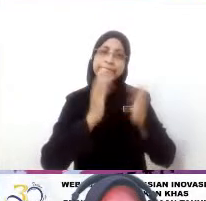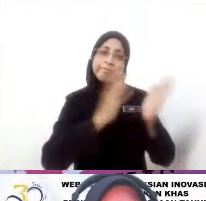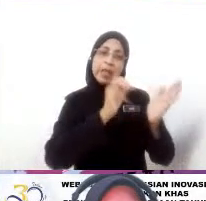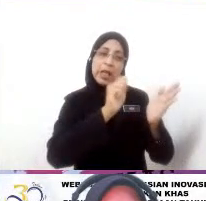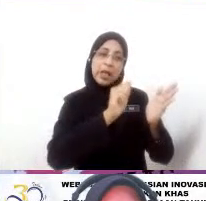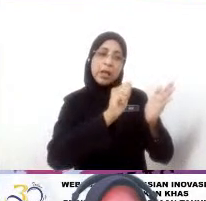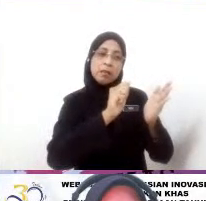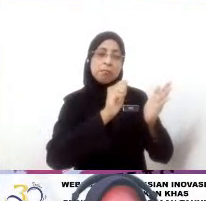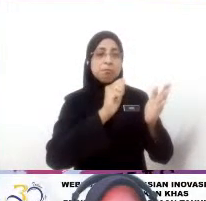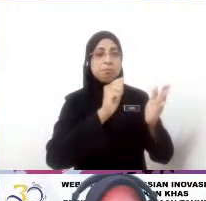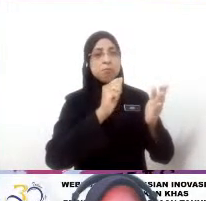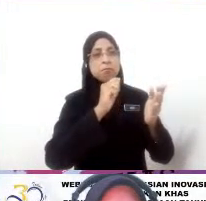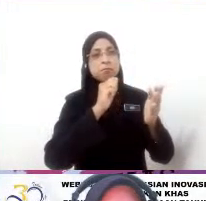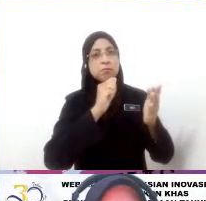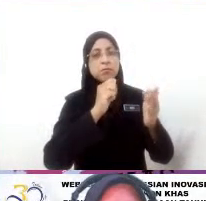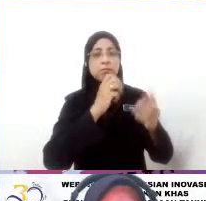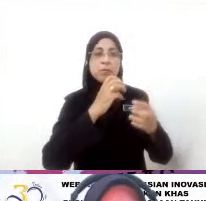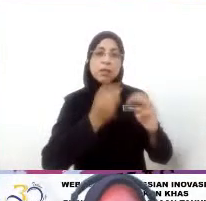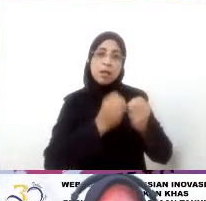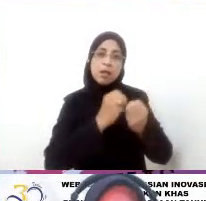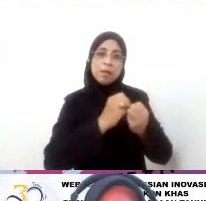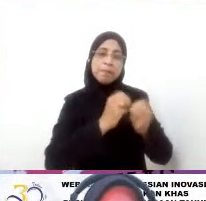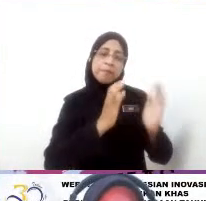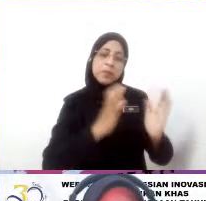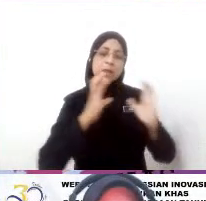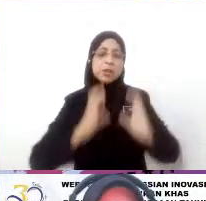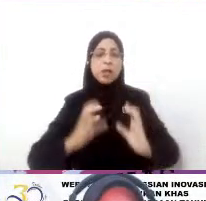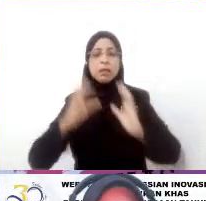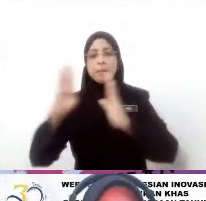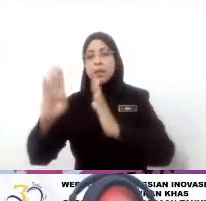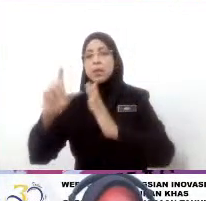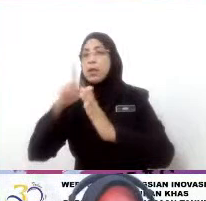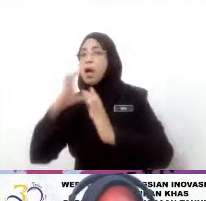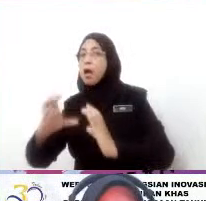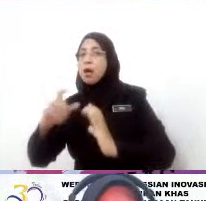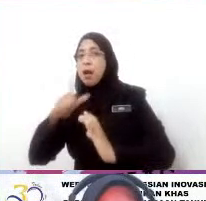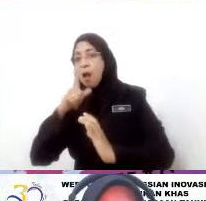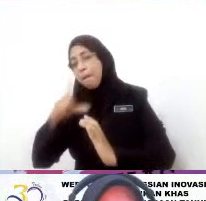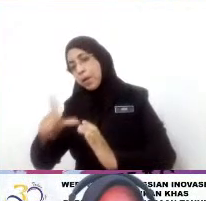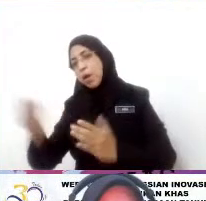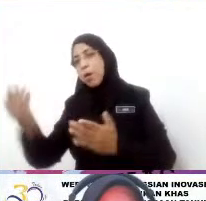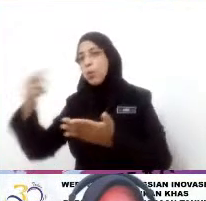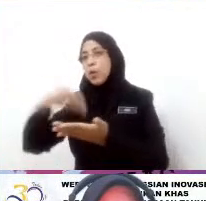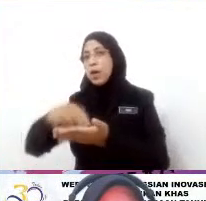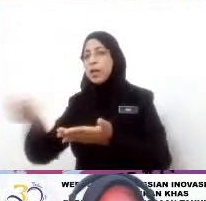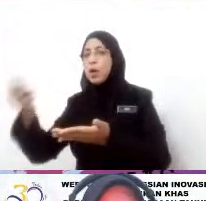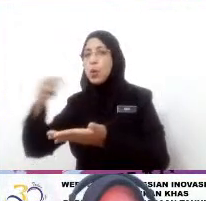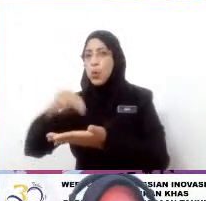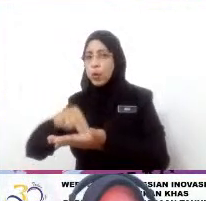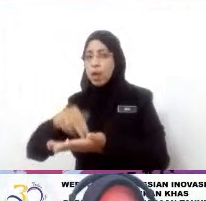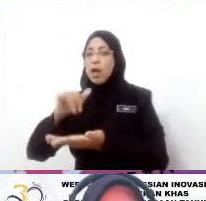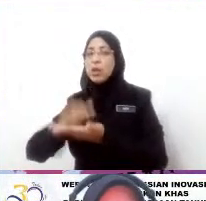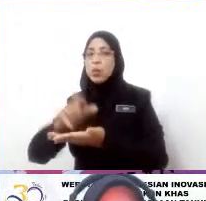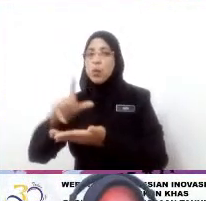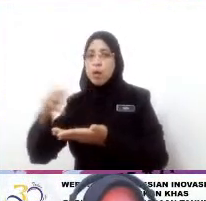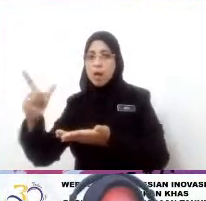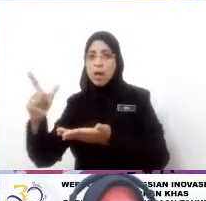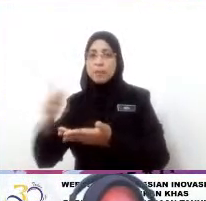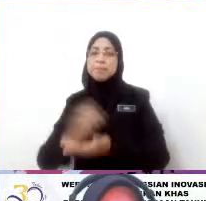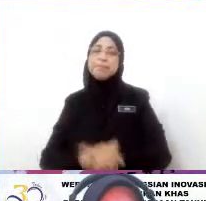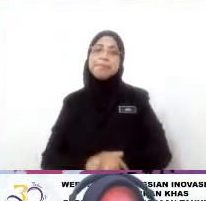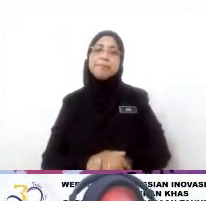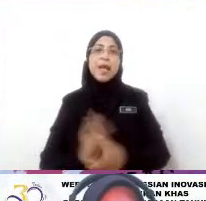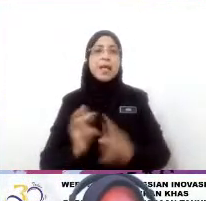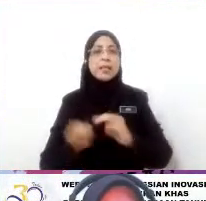lah. Ulang-ulang dan ulang lah. Itulah yang kita boleh buat. Tapi memang murid-murid pun memang